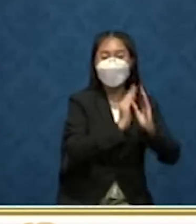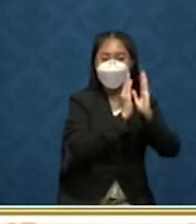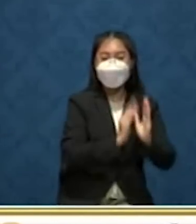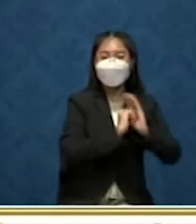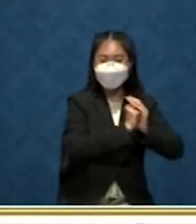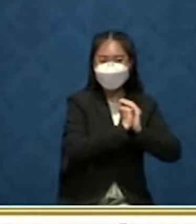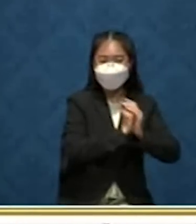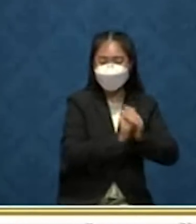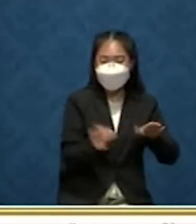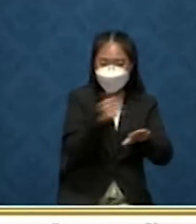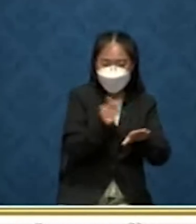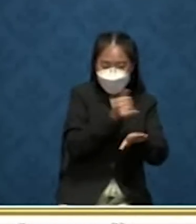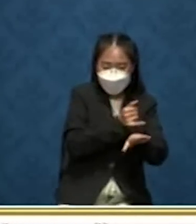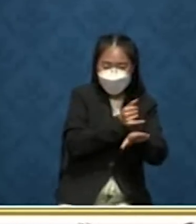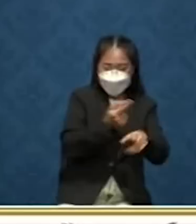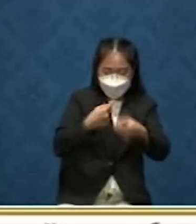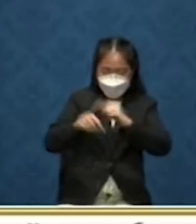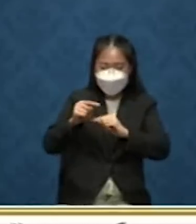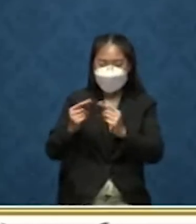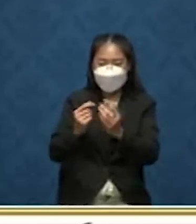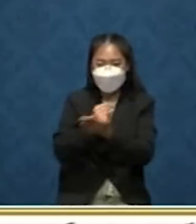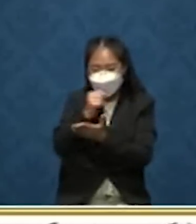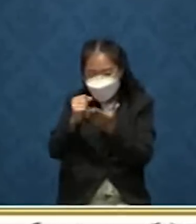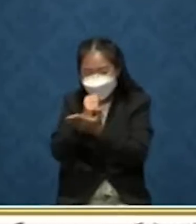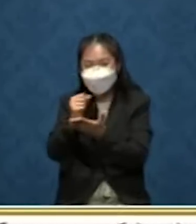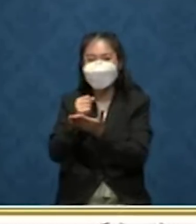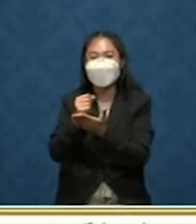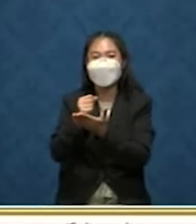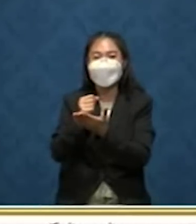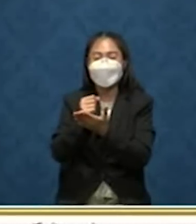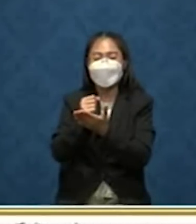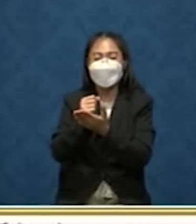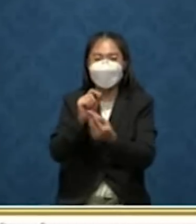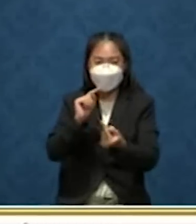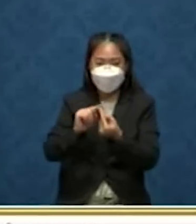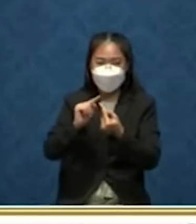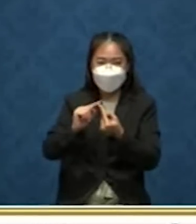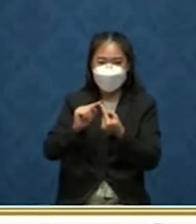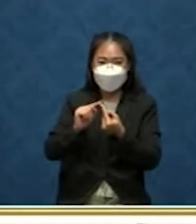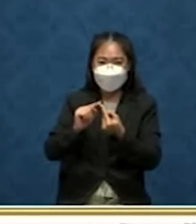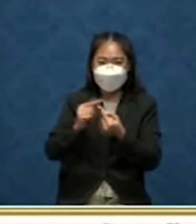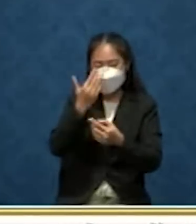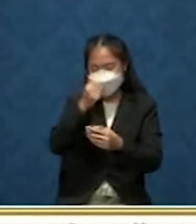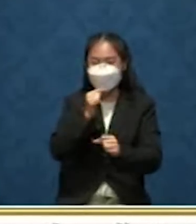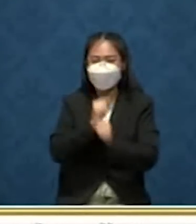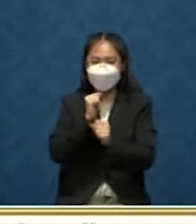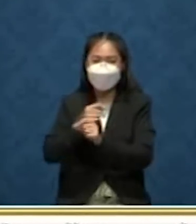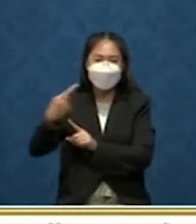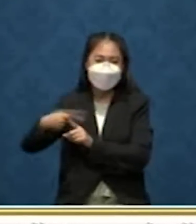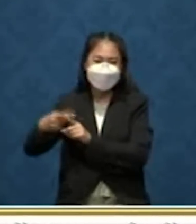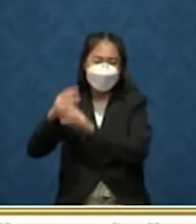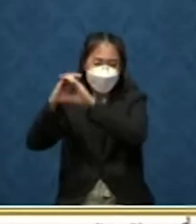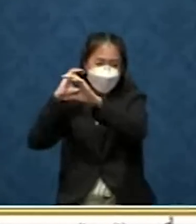คนจีนมาเล่นยาเป็นธรกิจรับเหมาก่อสรางแ้ ๆทำไมต้องมาทำเรื่องเชารถด้วย